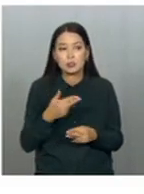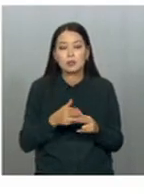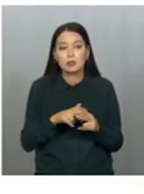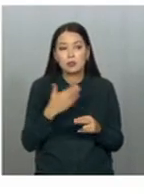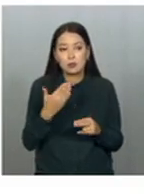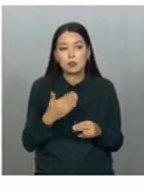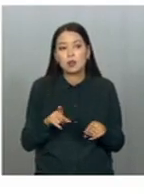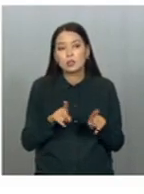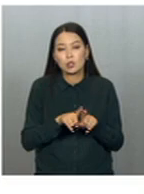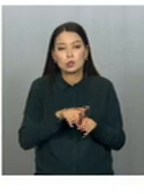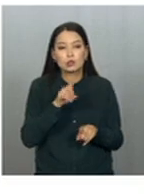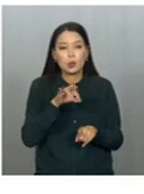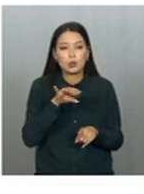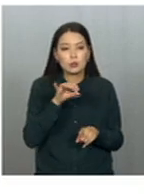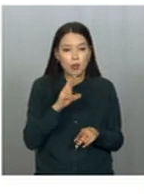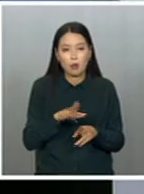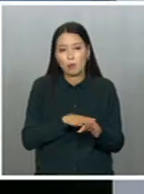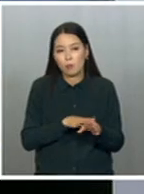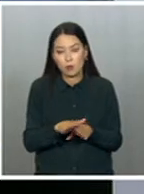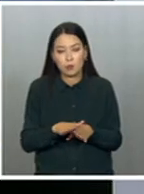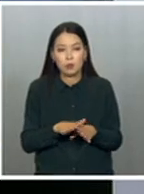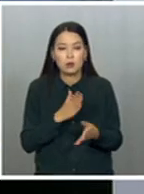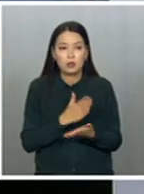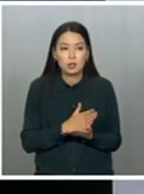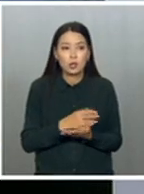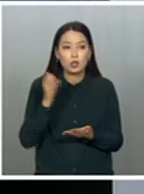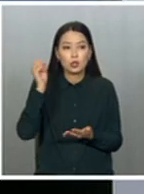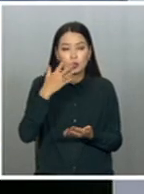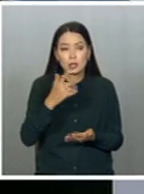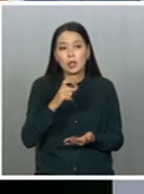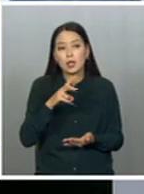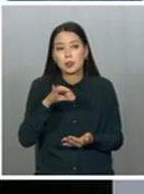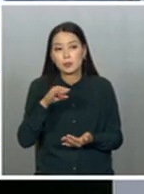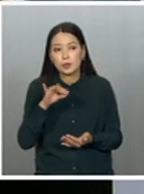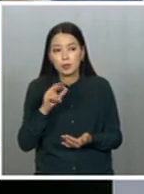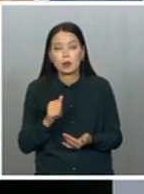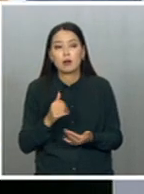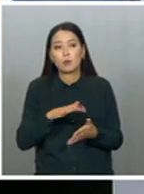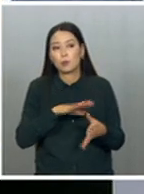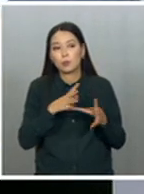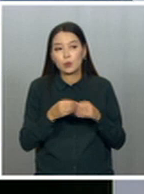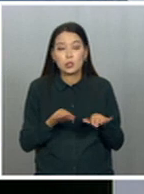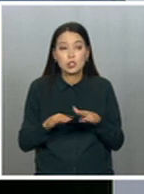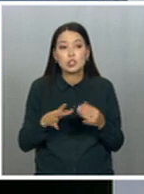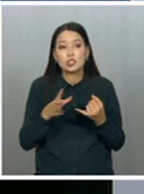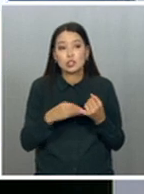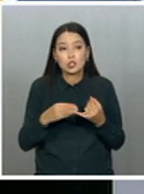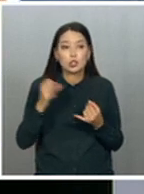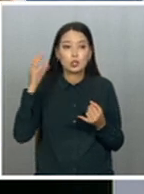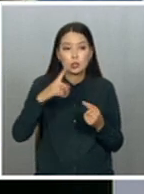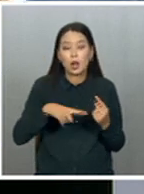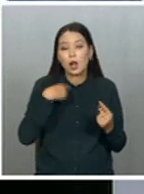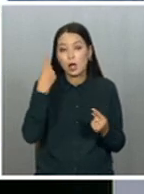шоқ жұлдыздары толығымен орналасады. Күннің эклиптика бойымен қозғалуы жердің күнді